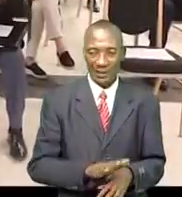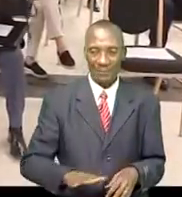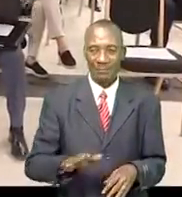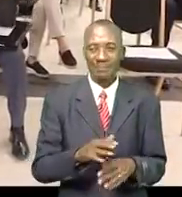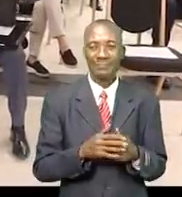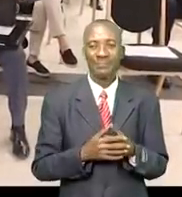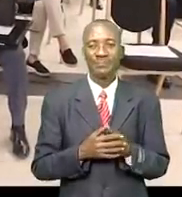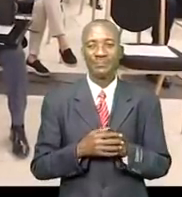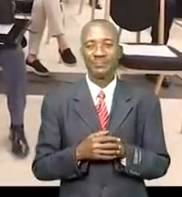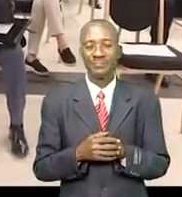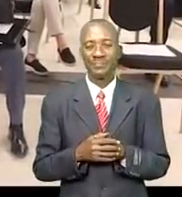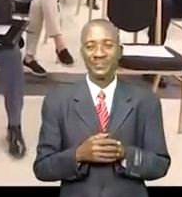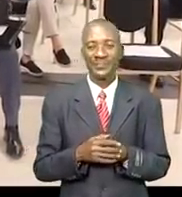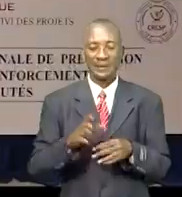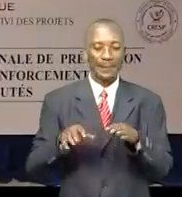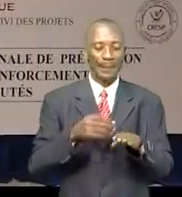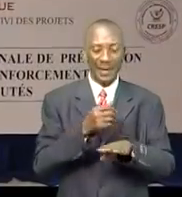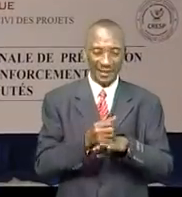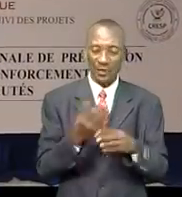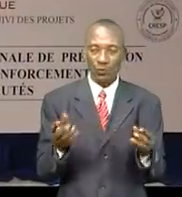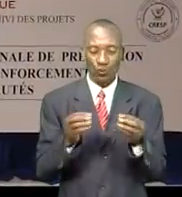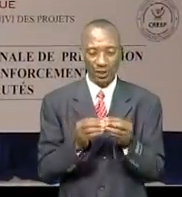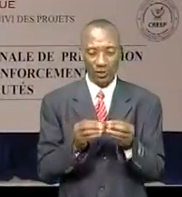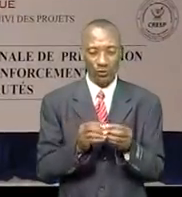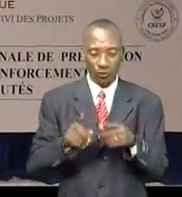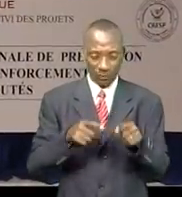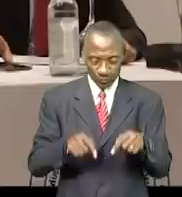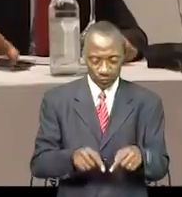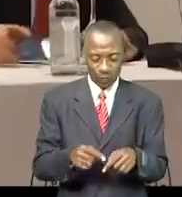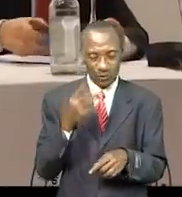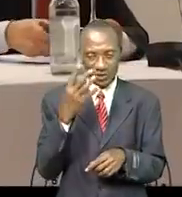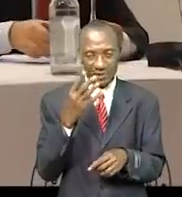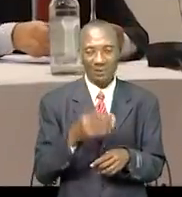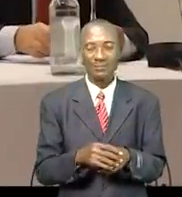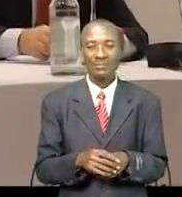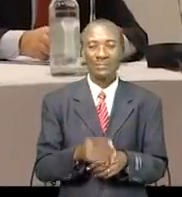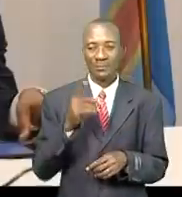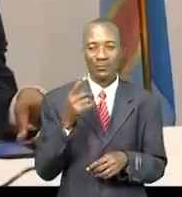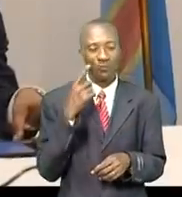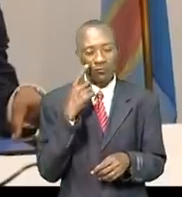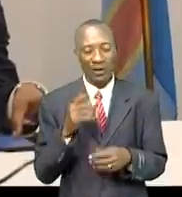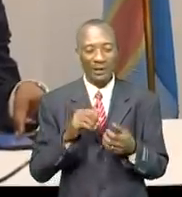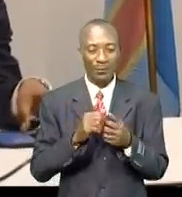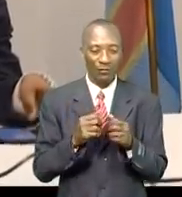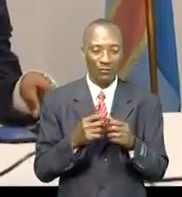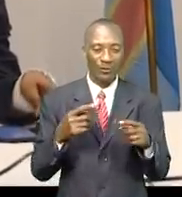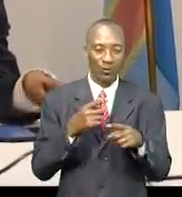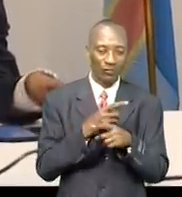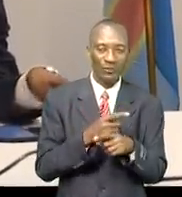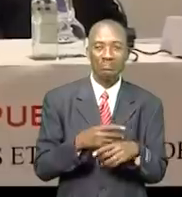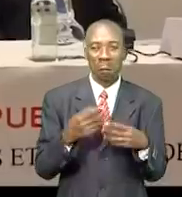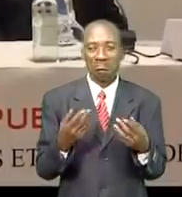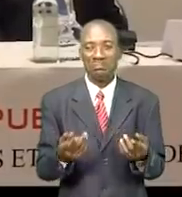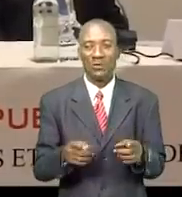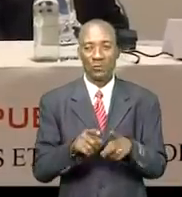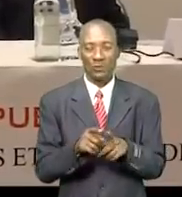Ils sont en atelier depuis ce jeudi pour valider la stratégie nationale de prévention des conflits et de support à la